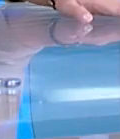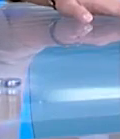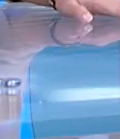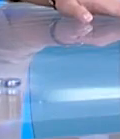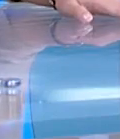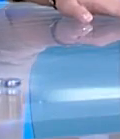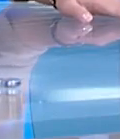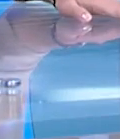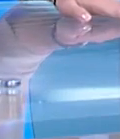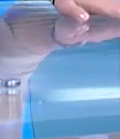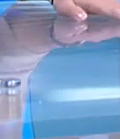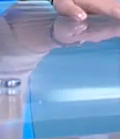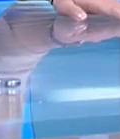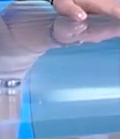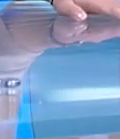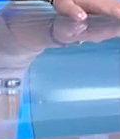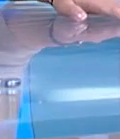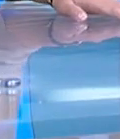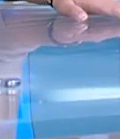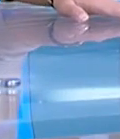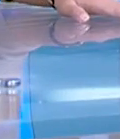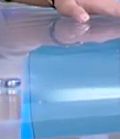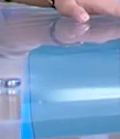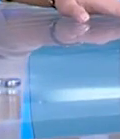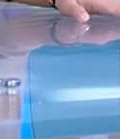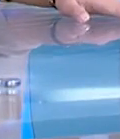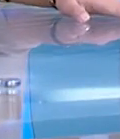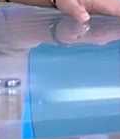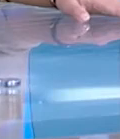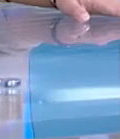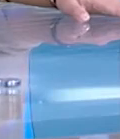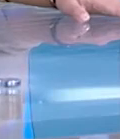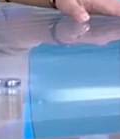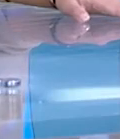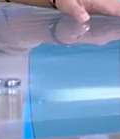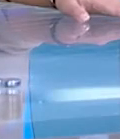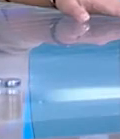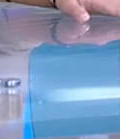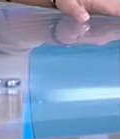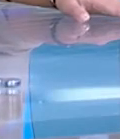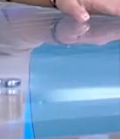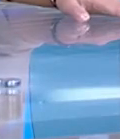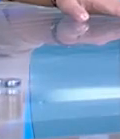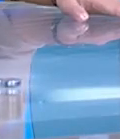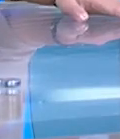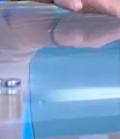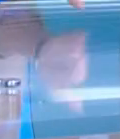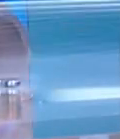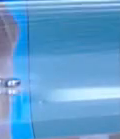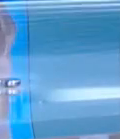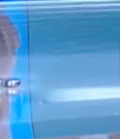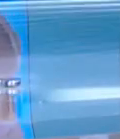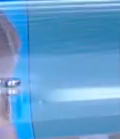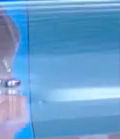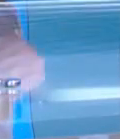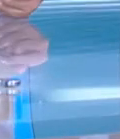Pemirsa, Badan Meteorologi, Klimatologi, dan Geofisika memperingatkan warga Jabodetabek terhadap potensi hujan sangat lebat hingga ekstrim pada hari